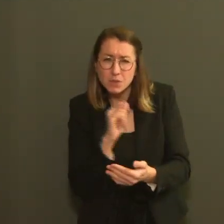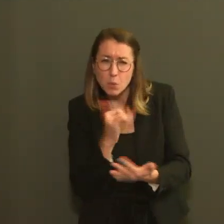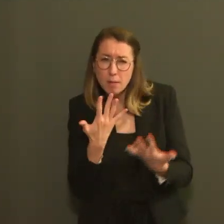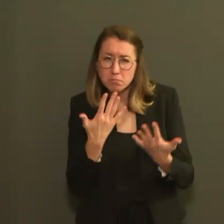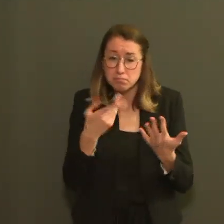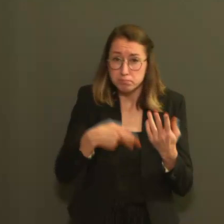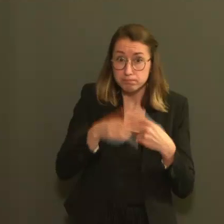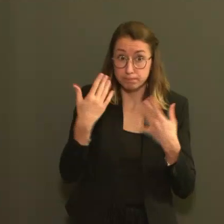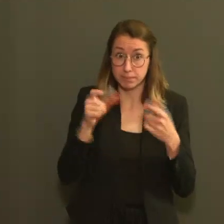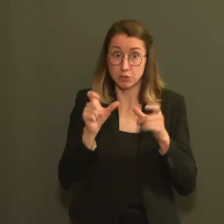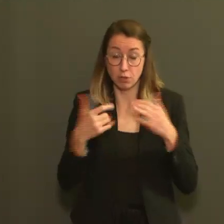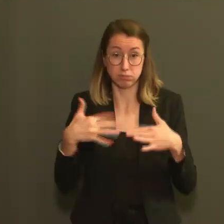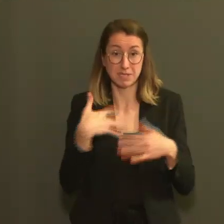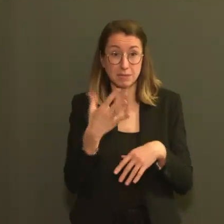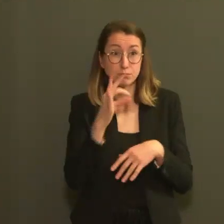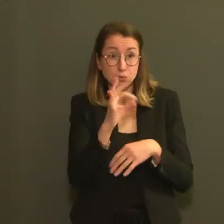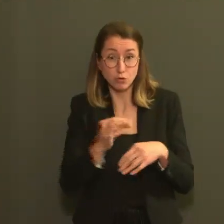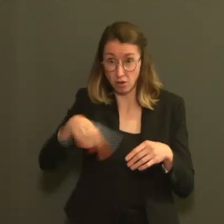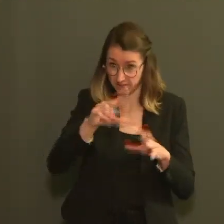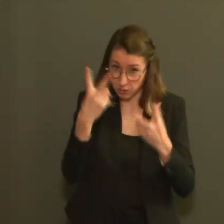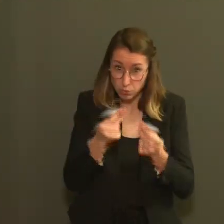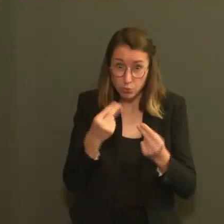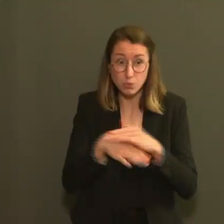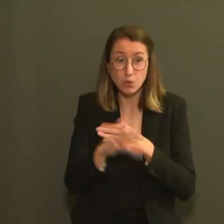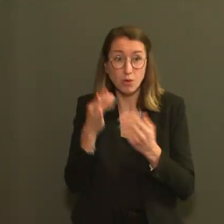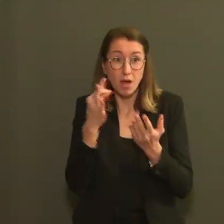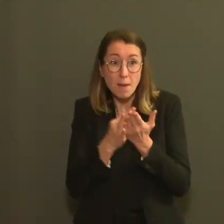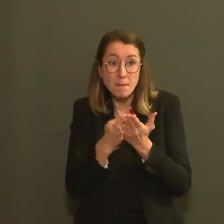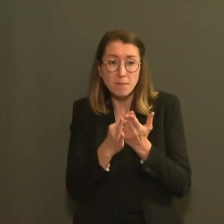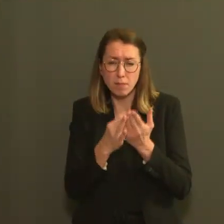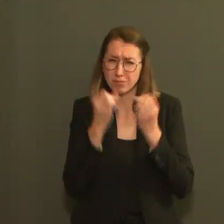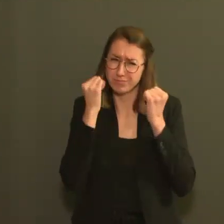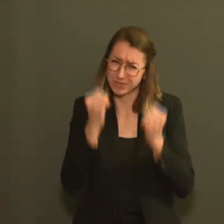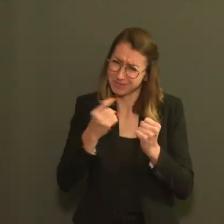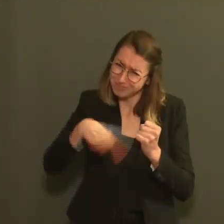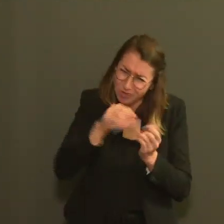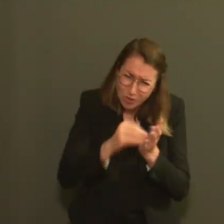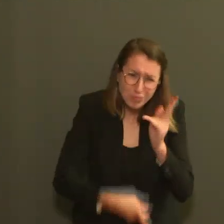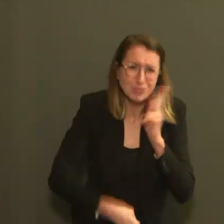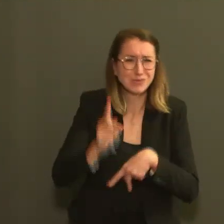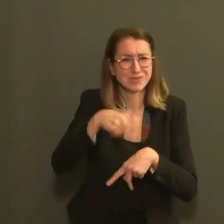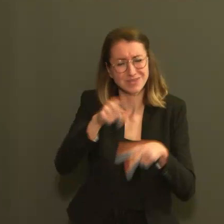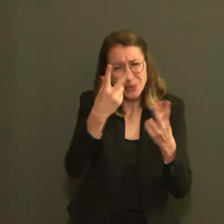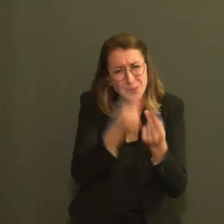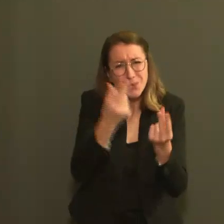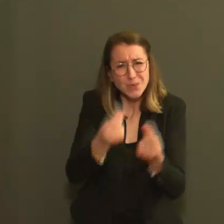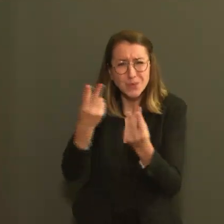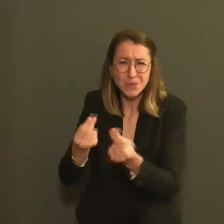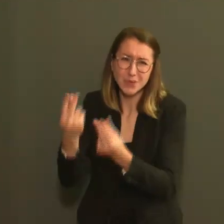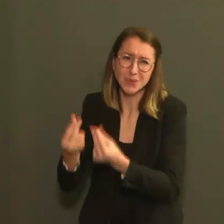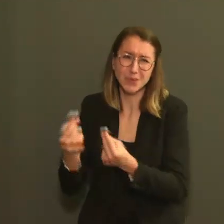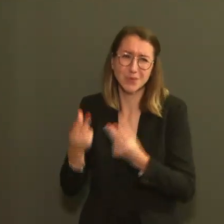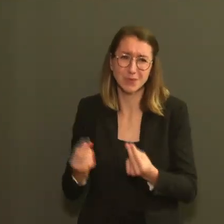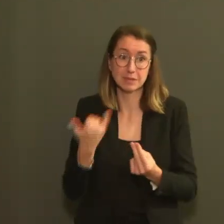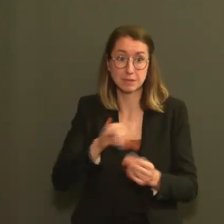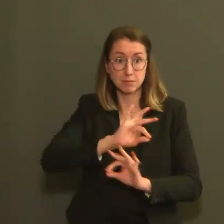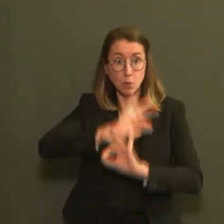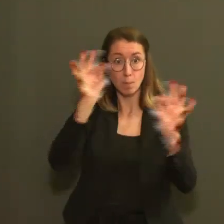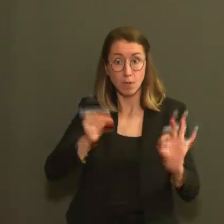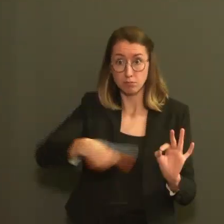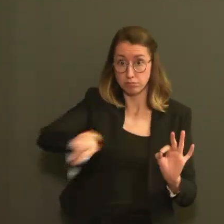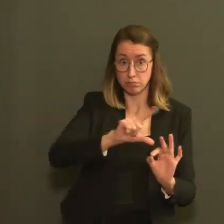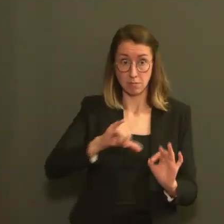ce chiffre doit et peut être encore plus élevé. Plus nous téléchargerons et installerons cette app, plus les mailles de cette barrière vont